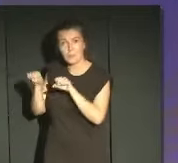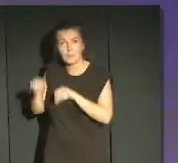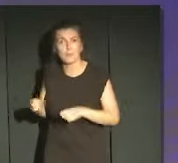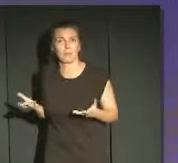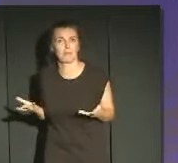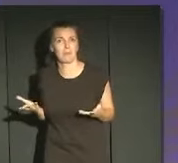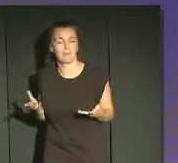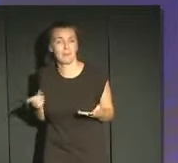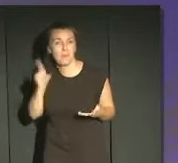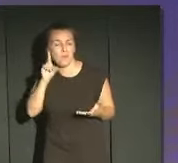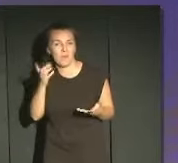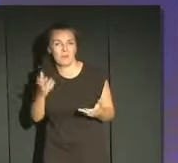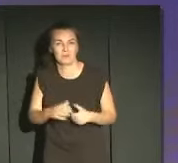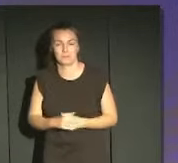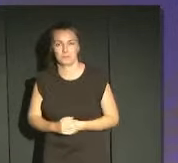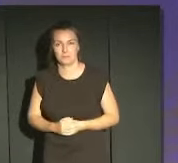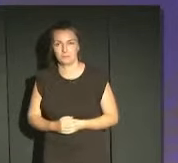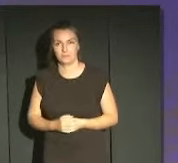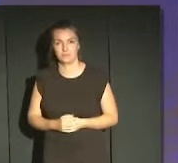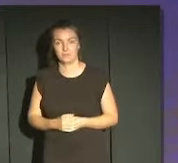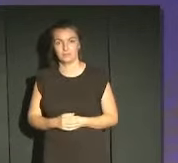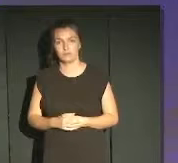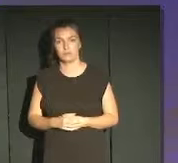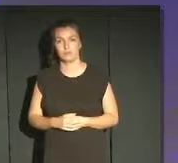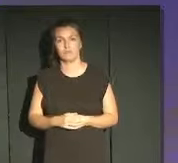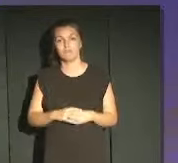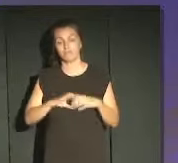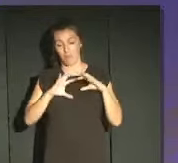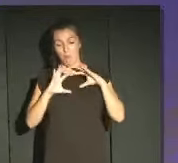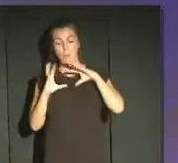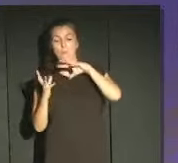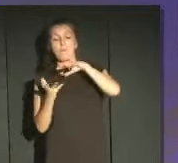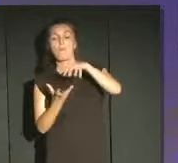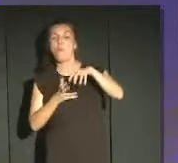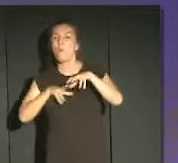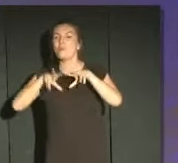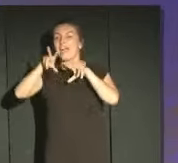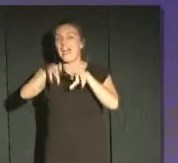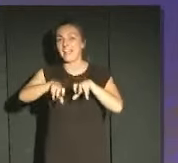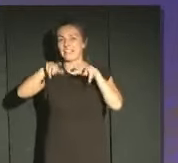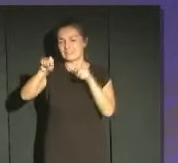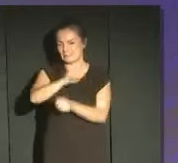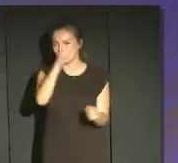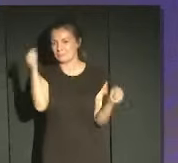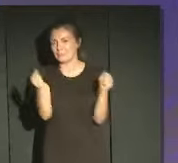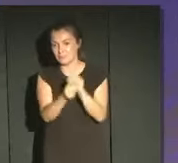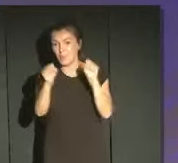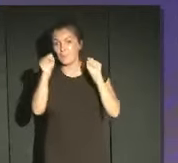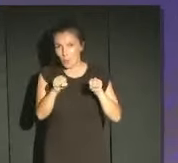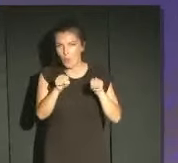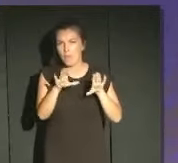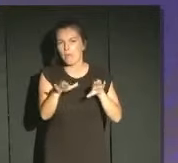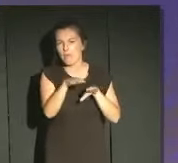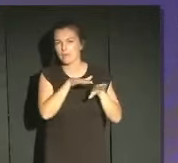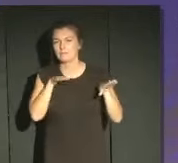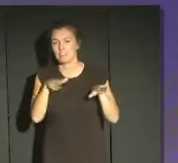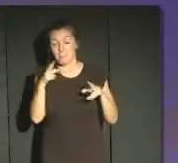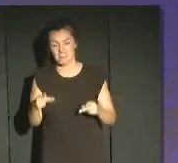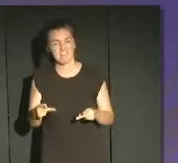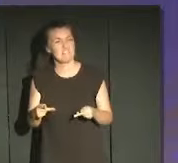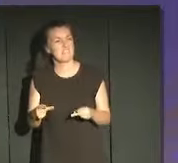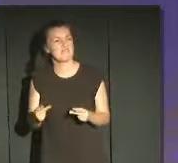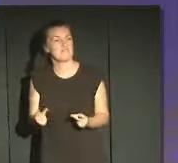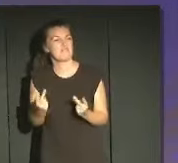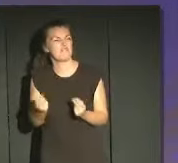qualité tout changer pour notre monde agricole mais aussi tout changer contre la vie chère quand on